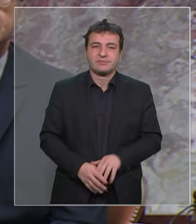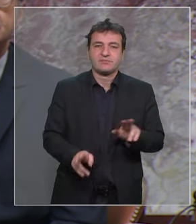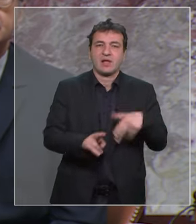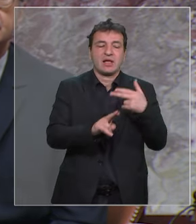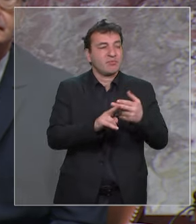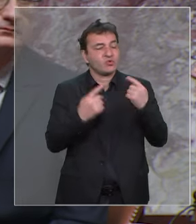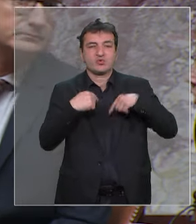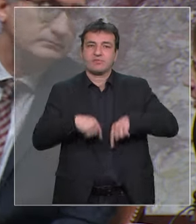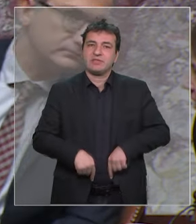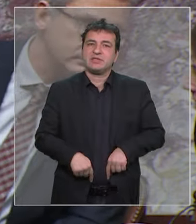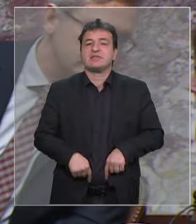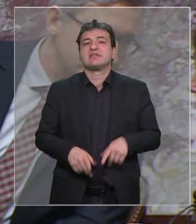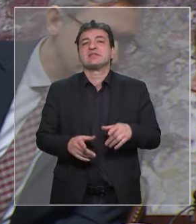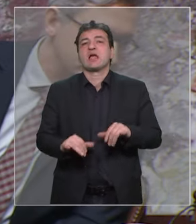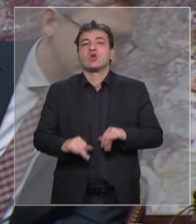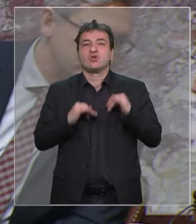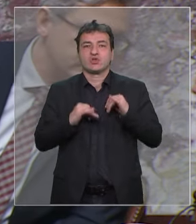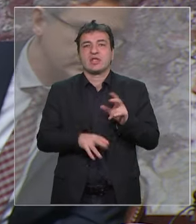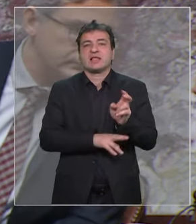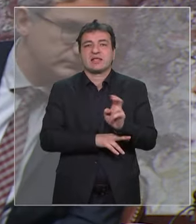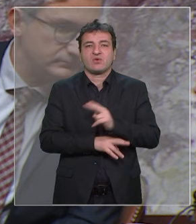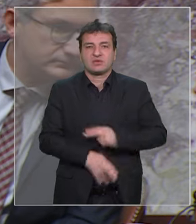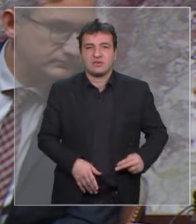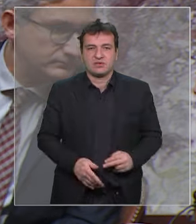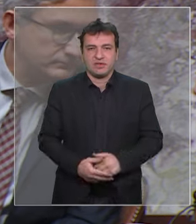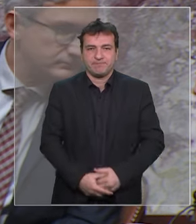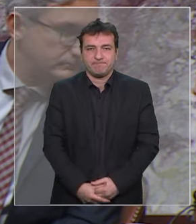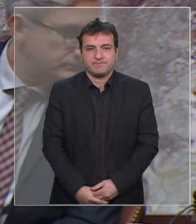Attal, ministre de la Jeunesse et de l'Éducation nationale.